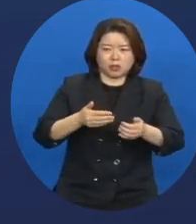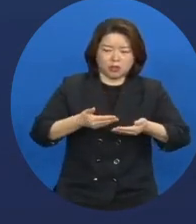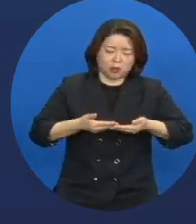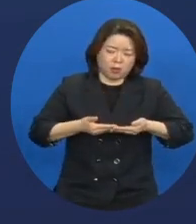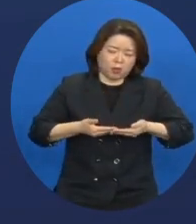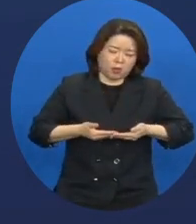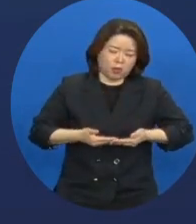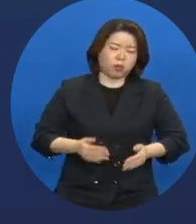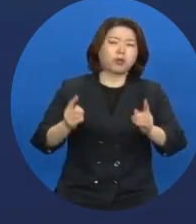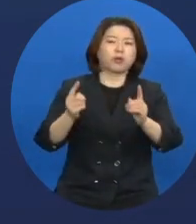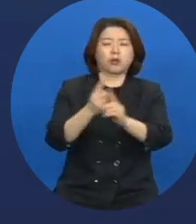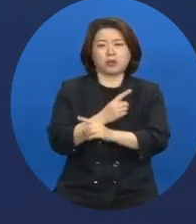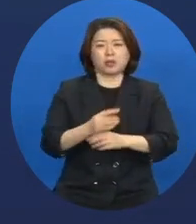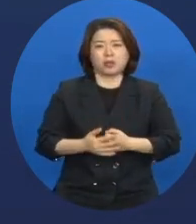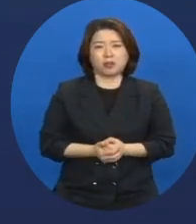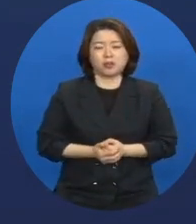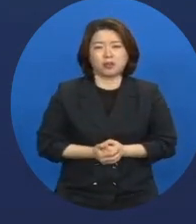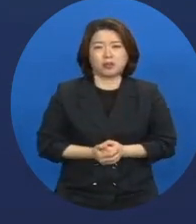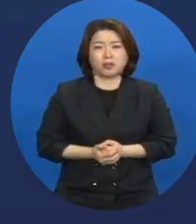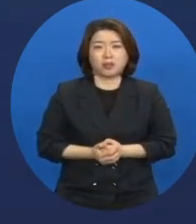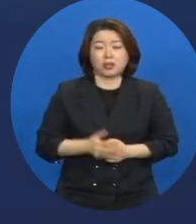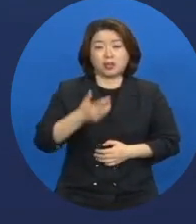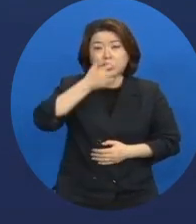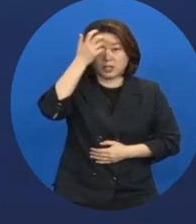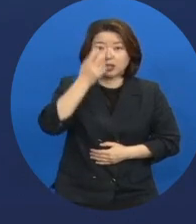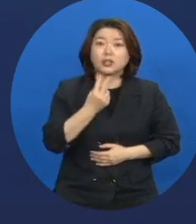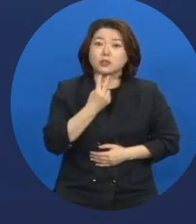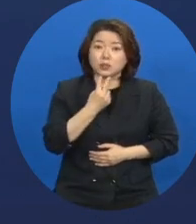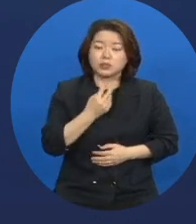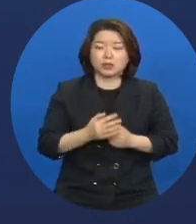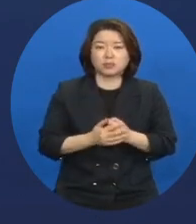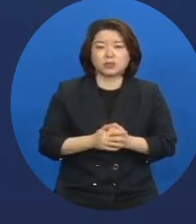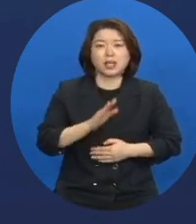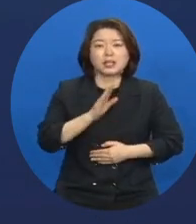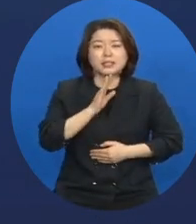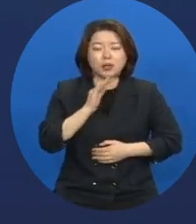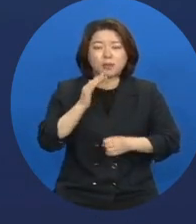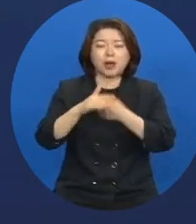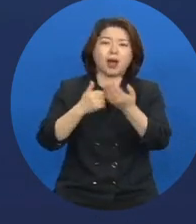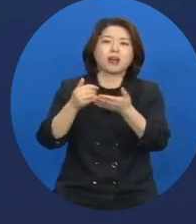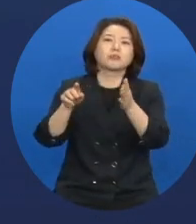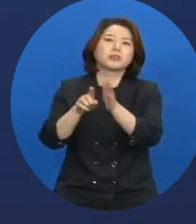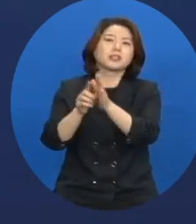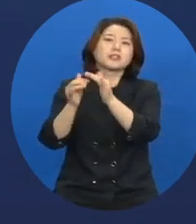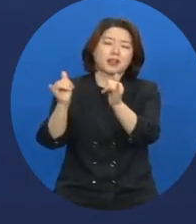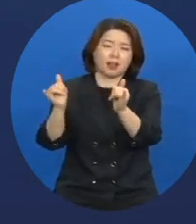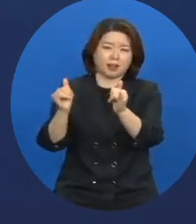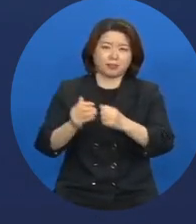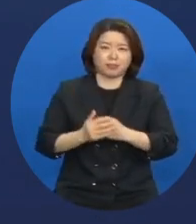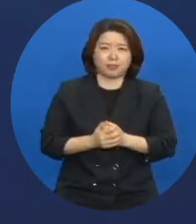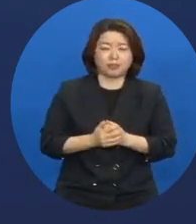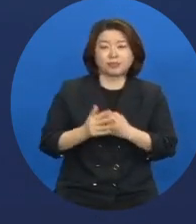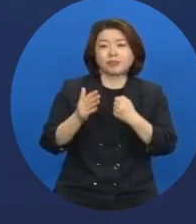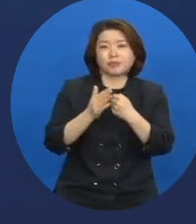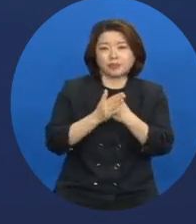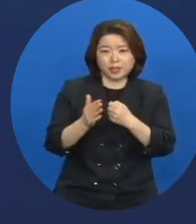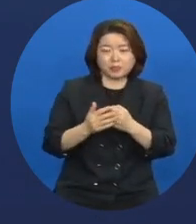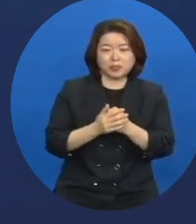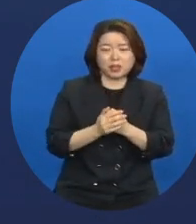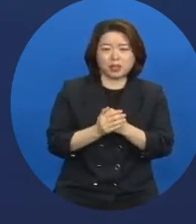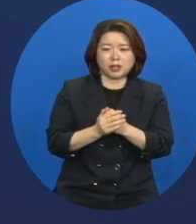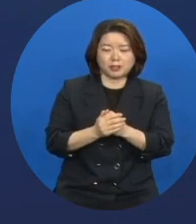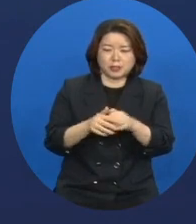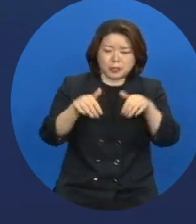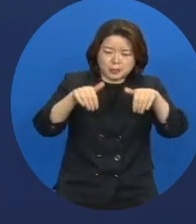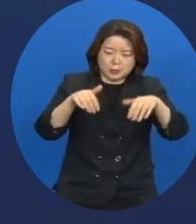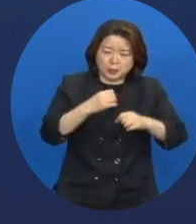겁니다. 요셉은 정말 하나님을 믿은 사람이죠. 그래서 그는 노예로